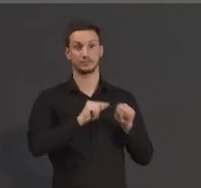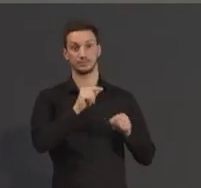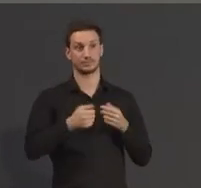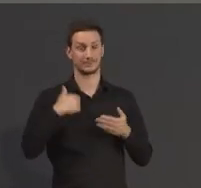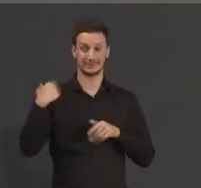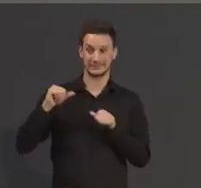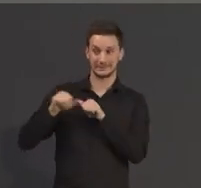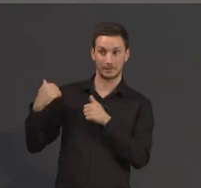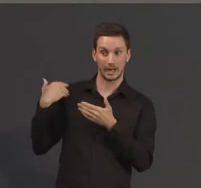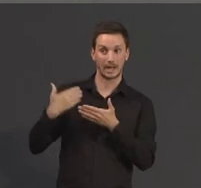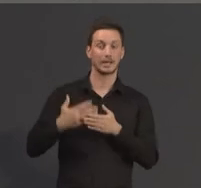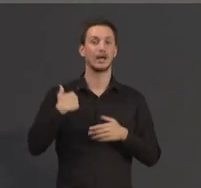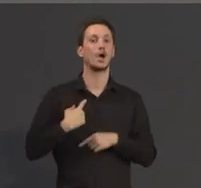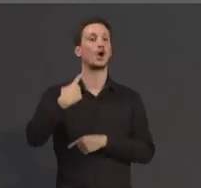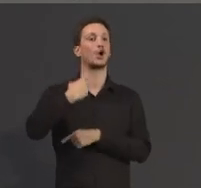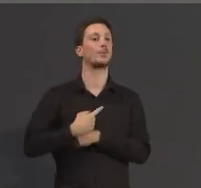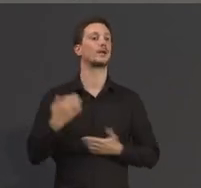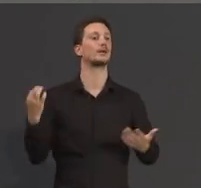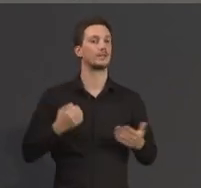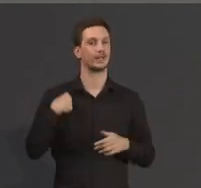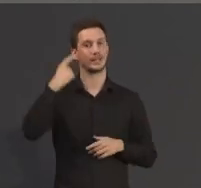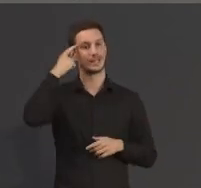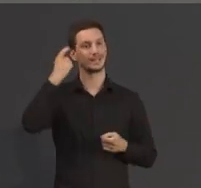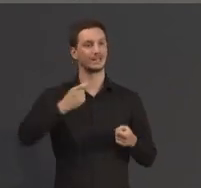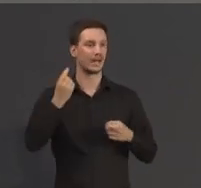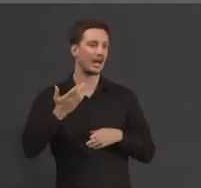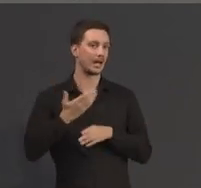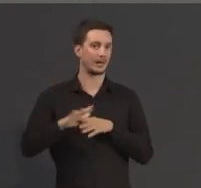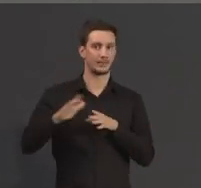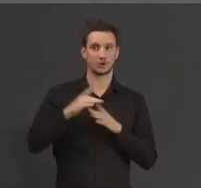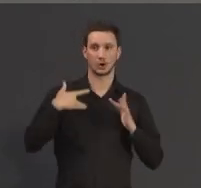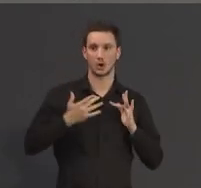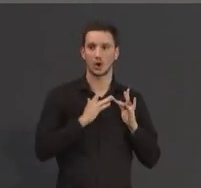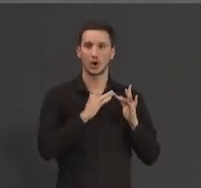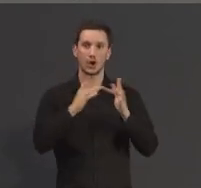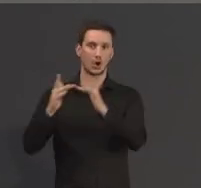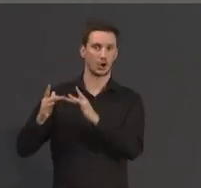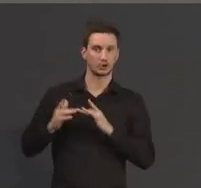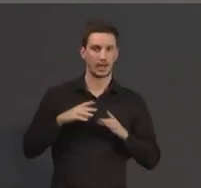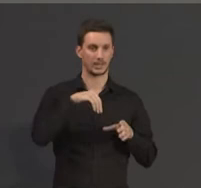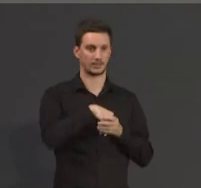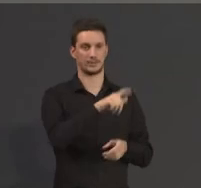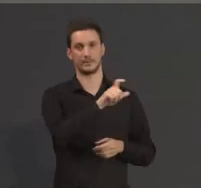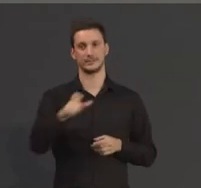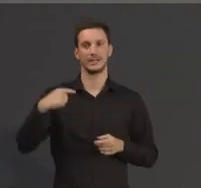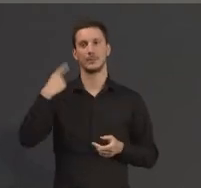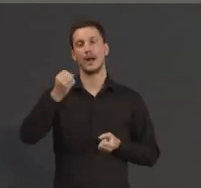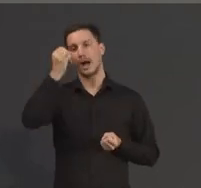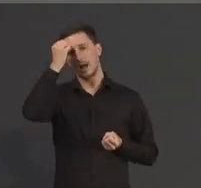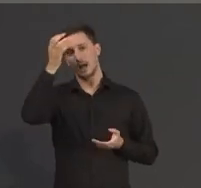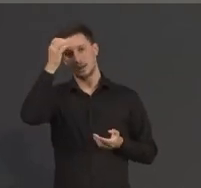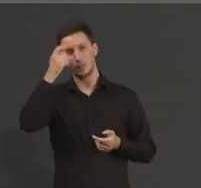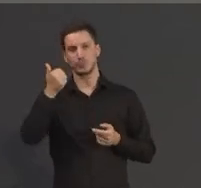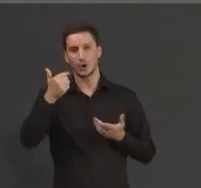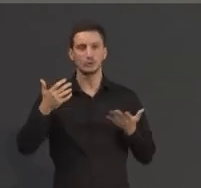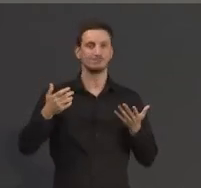darreres setmanes ens obliga a evitar al màxim els contactes interpersonals i a prendre